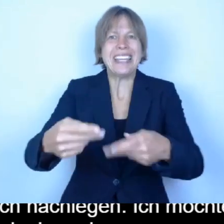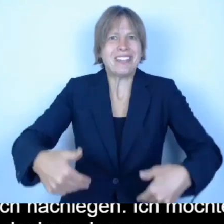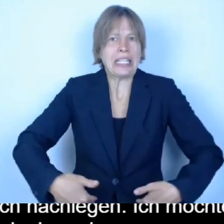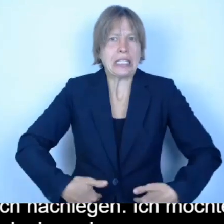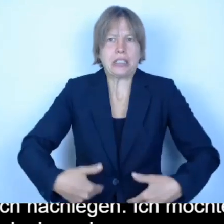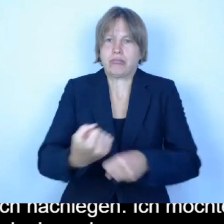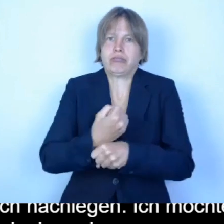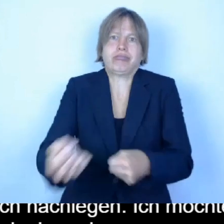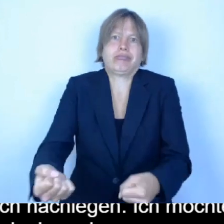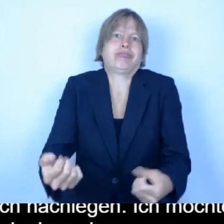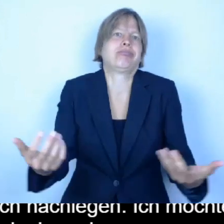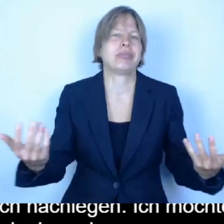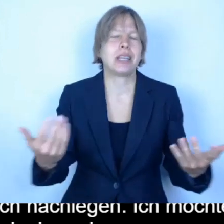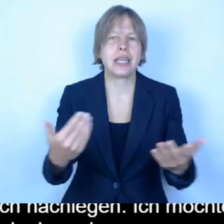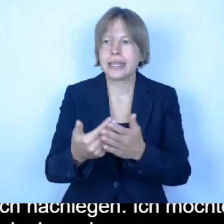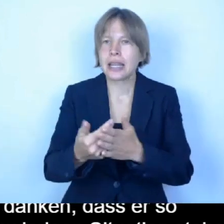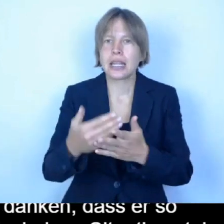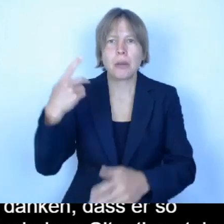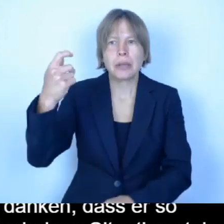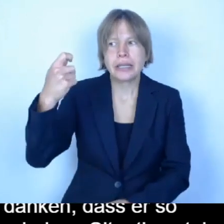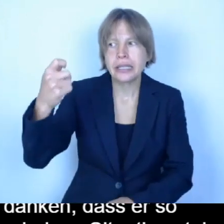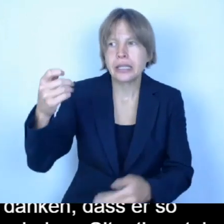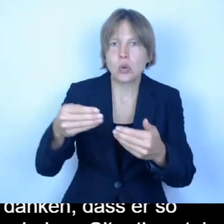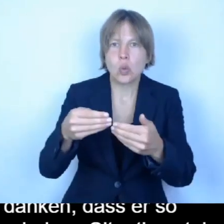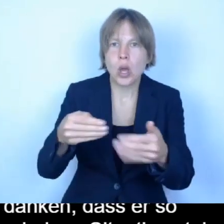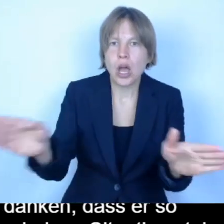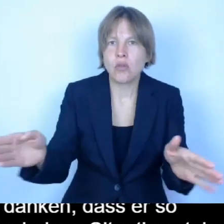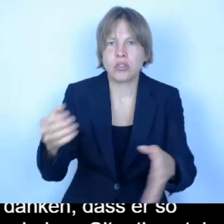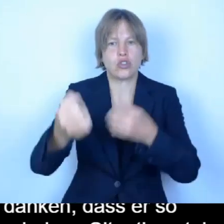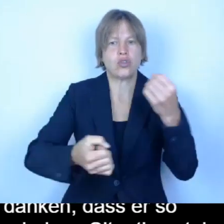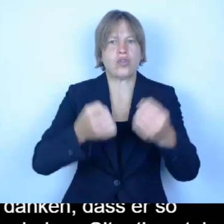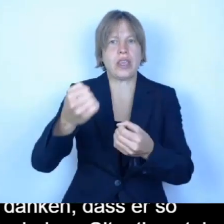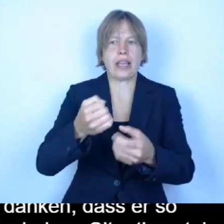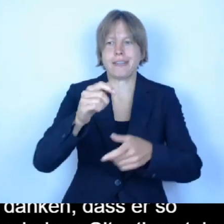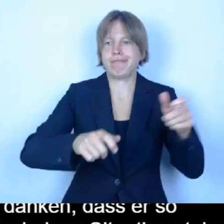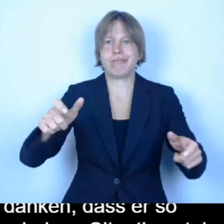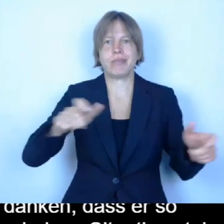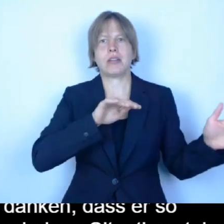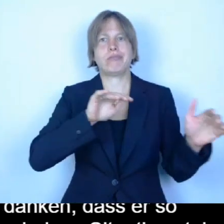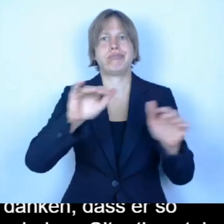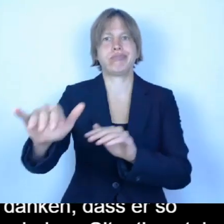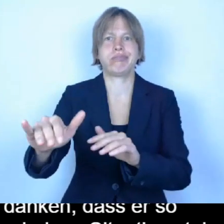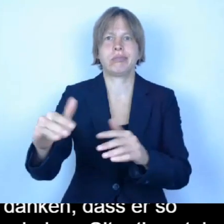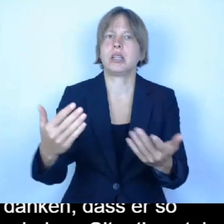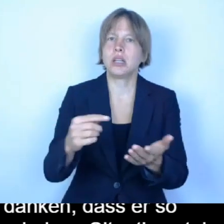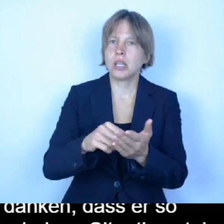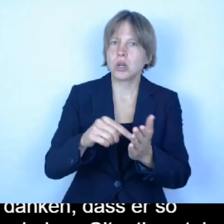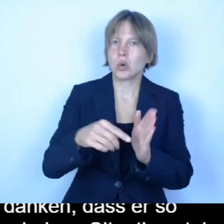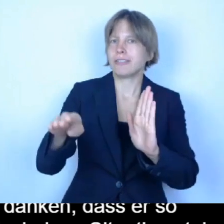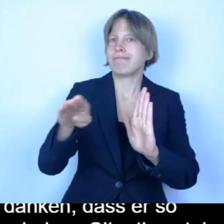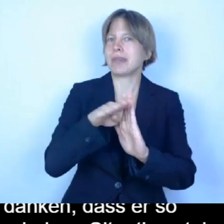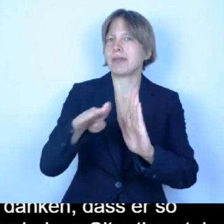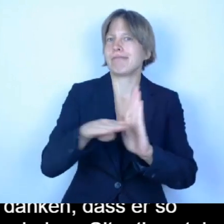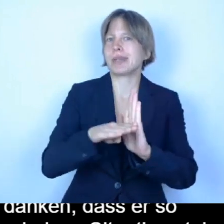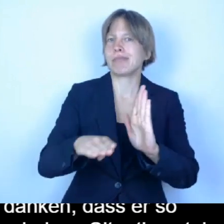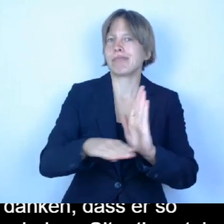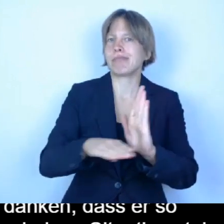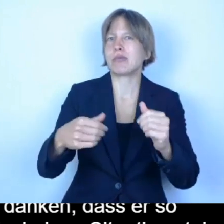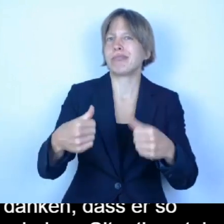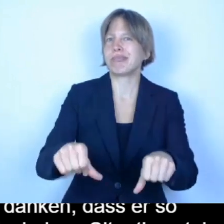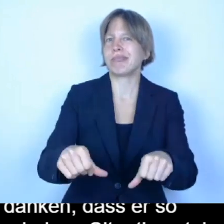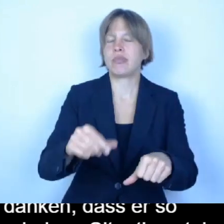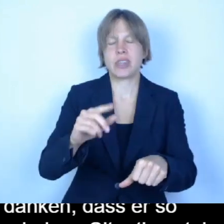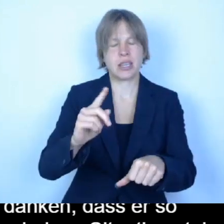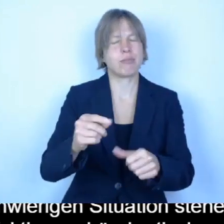die Corona-Auflagen mit Sicherheit das nicht zulassen werden und eingehalten werden müssen. Sie benötigen deswegen Starthilfe, auch in der Phase